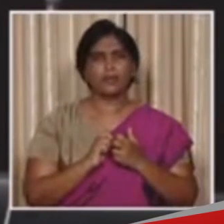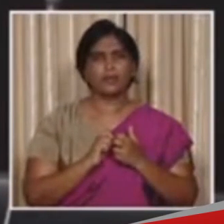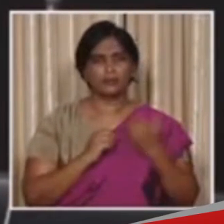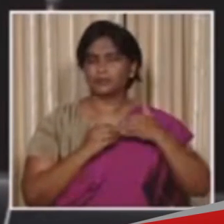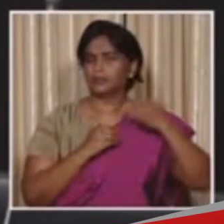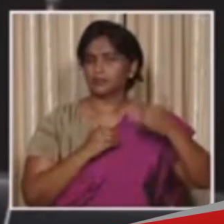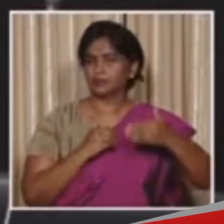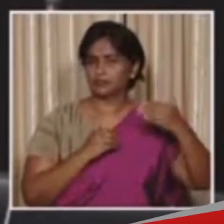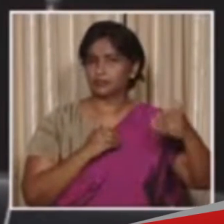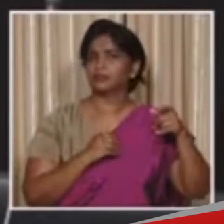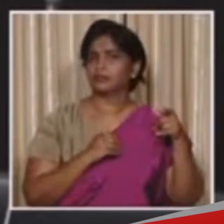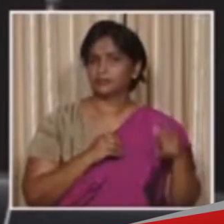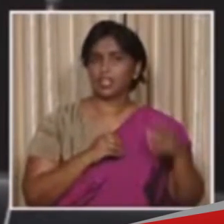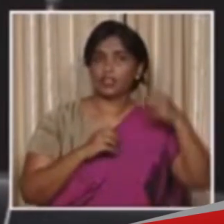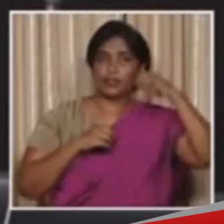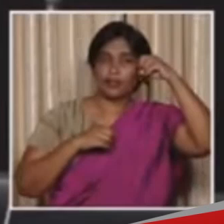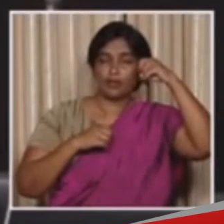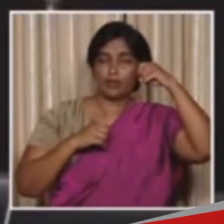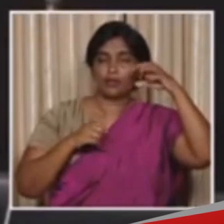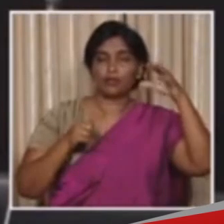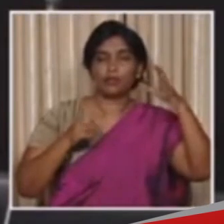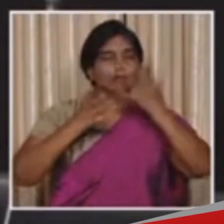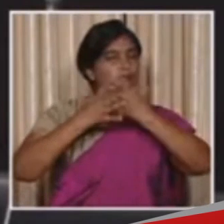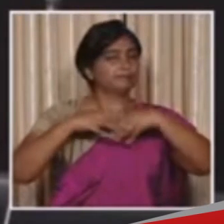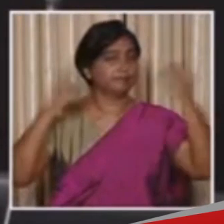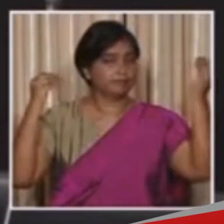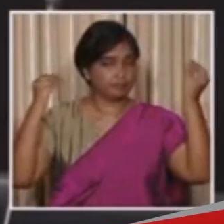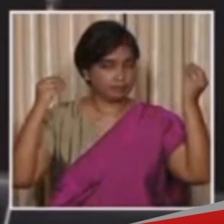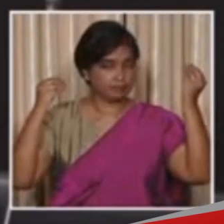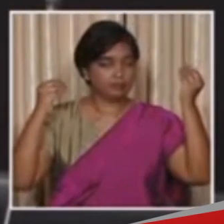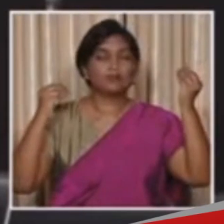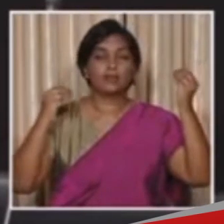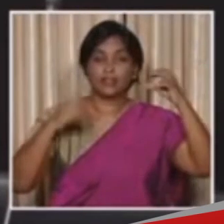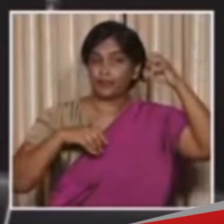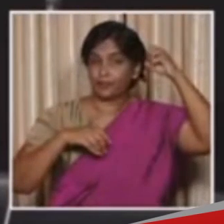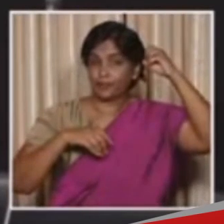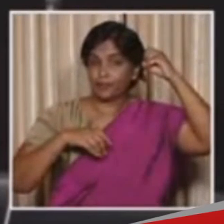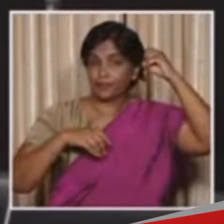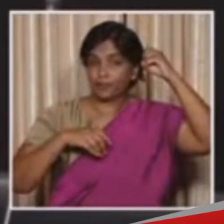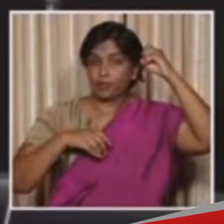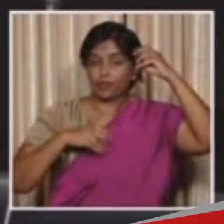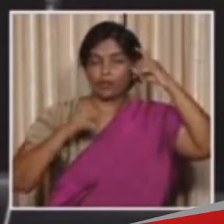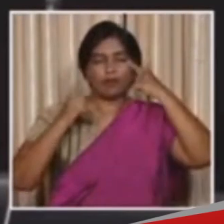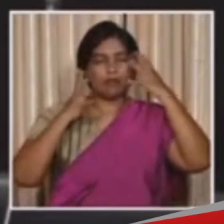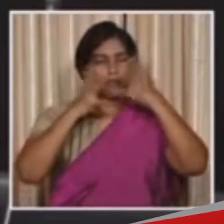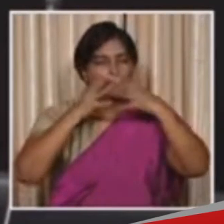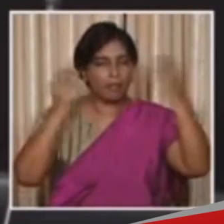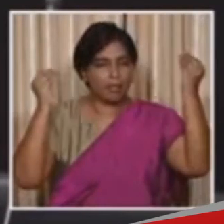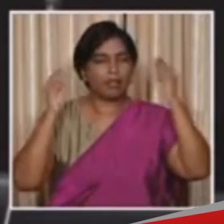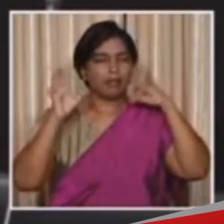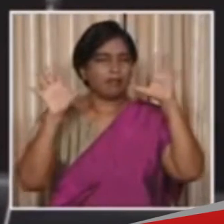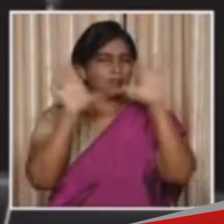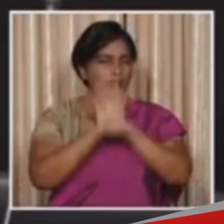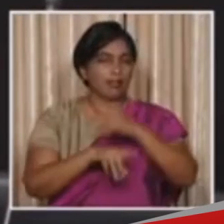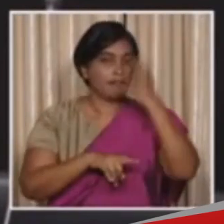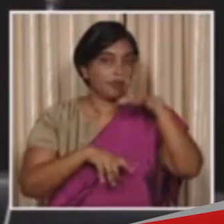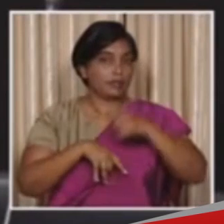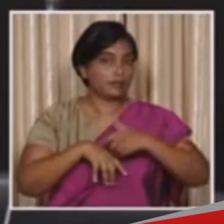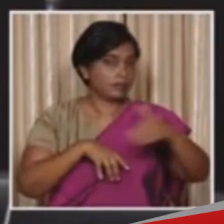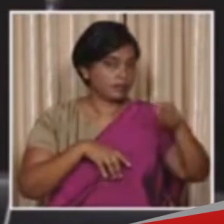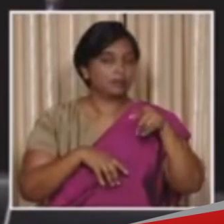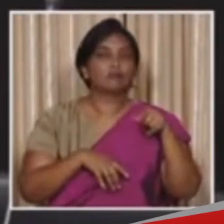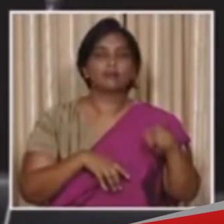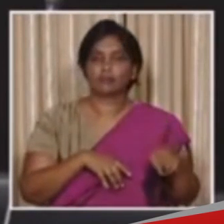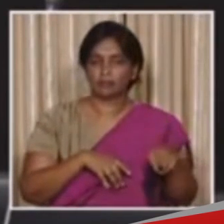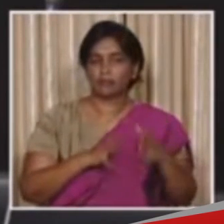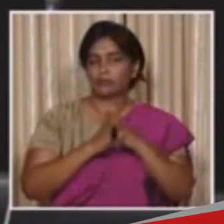කාලයක් විදුලිය සම්පූර්ණයෙන් විසන්ධි කළ තිබීම විදුලිය කරවලේ සිටීමත් තියෙන කාලවල මේ